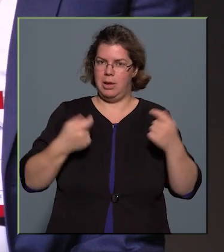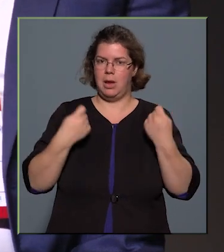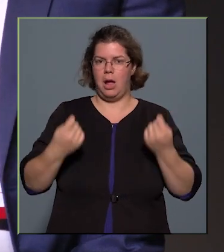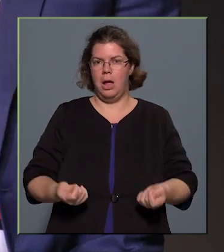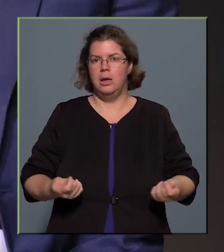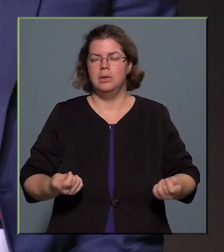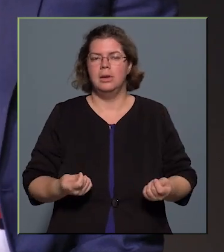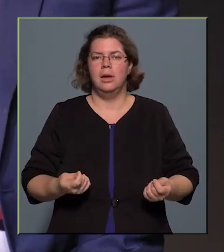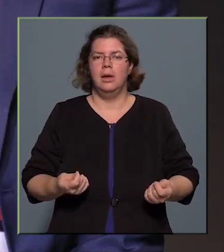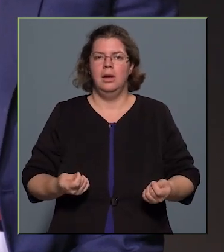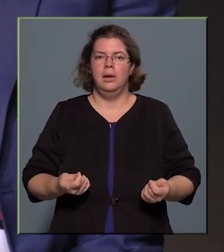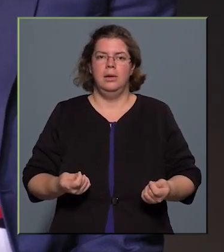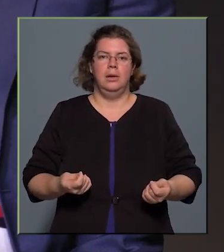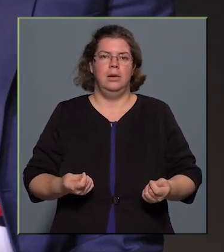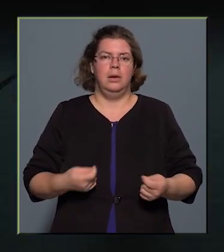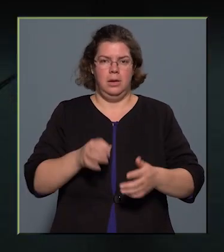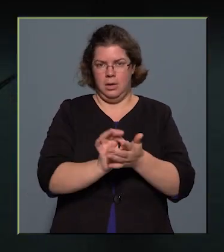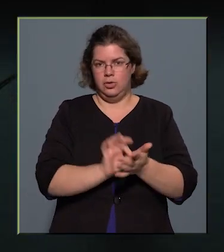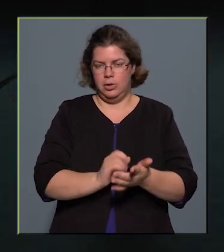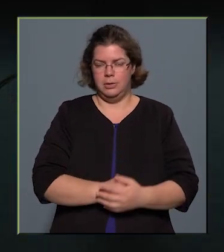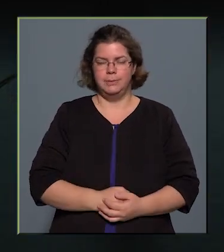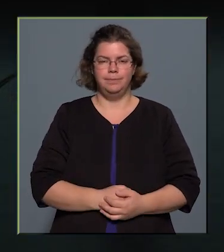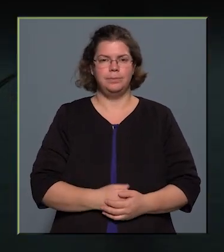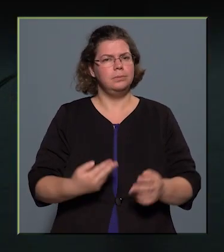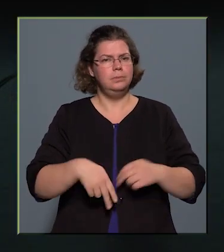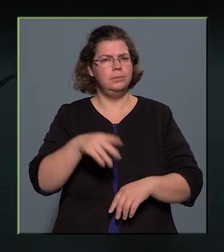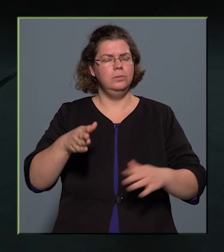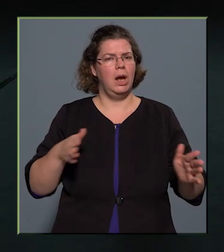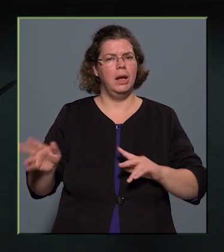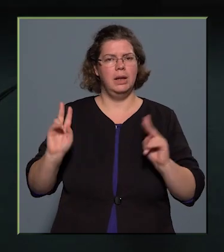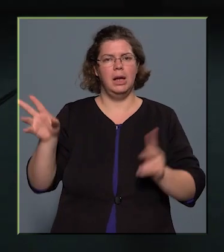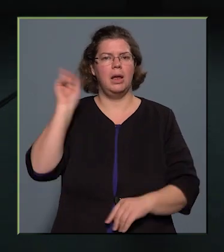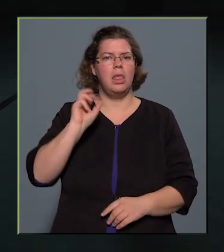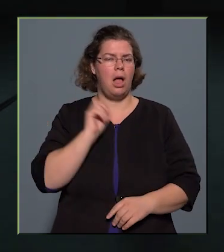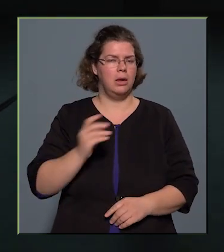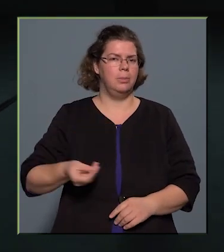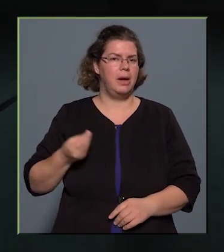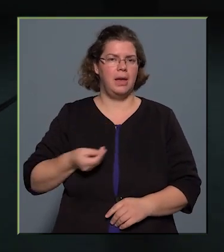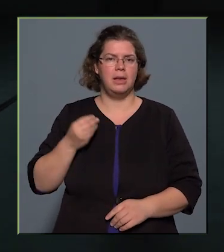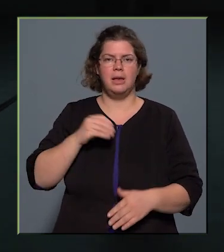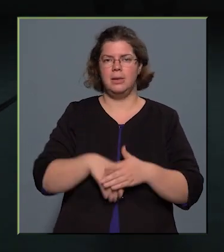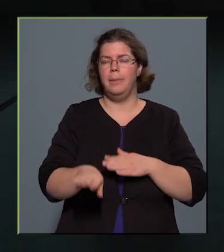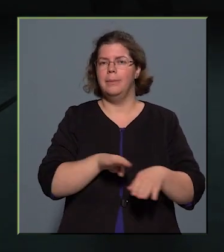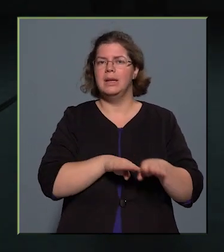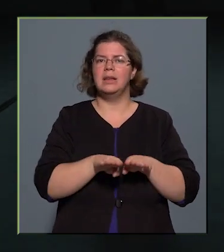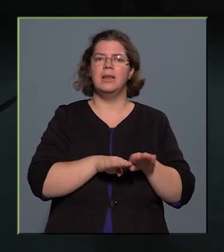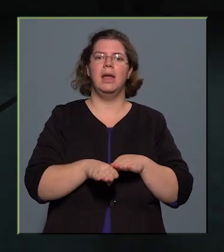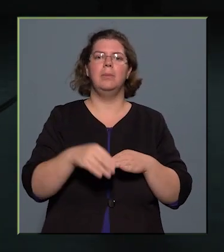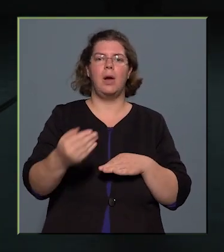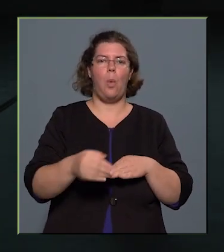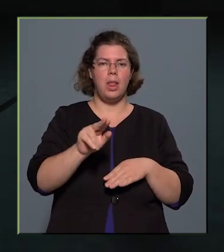illetve adatot. Többfelé lehetett hallani a prezentációkban a minisztériumi